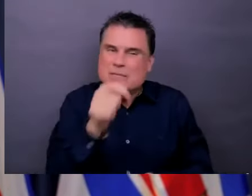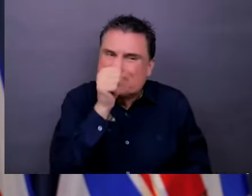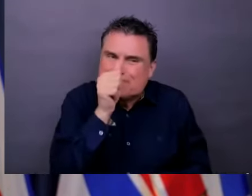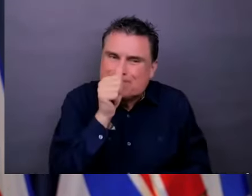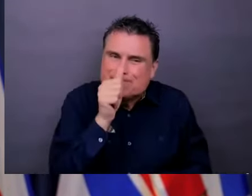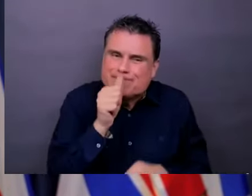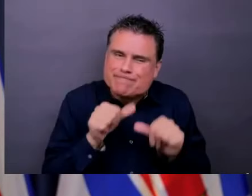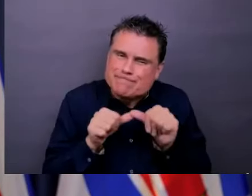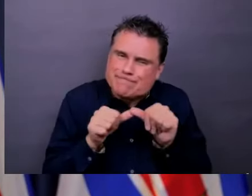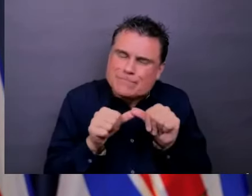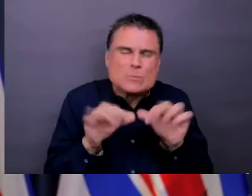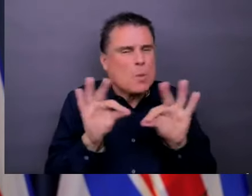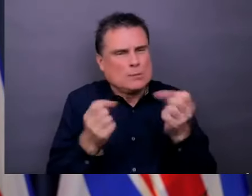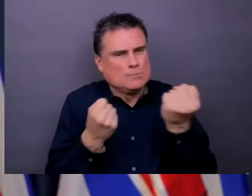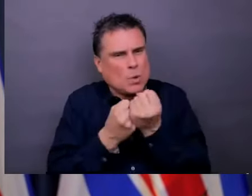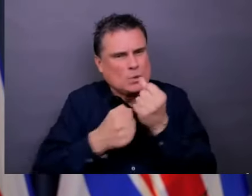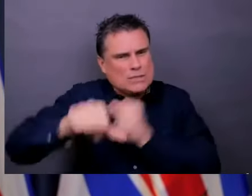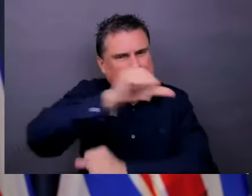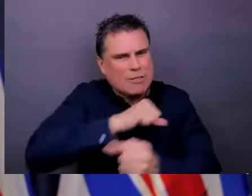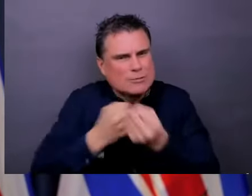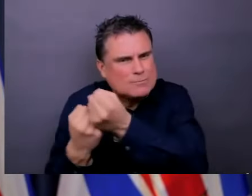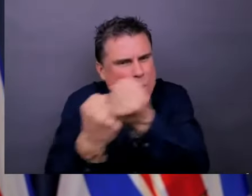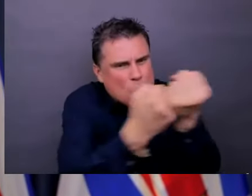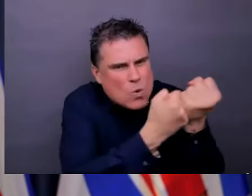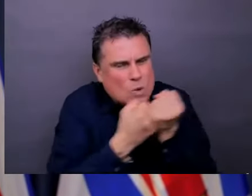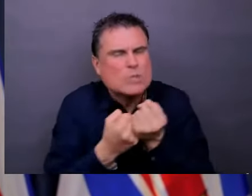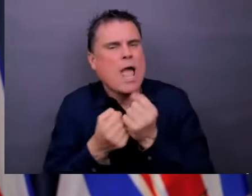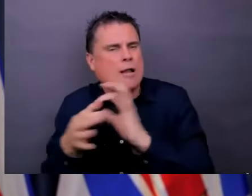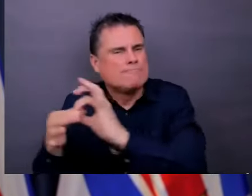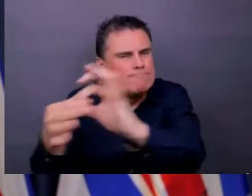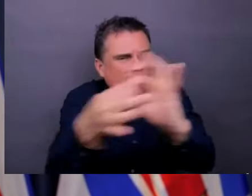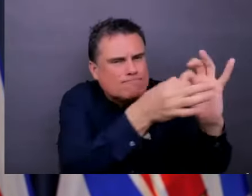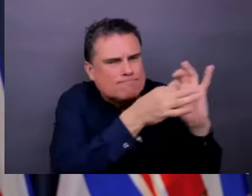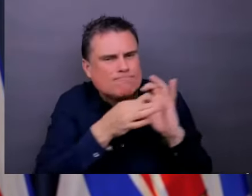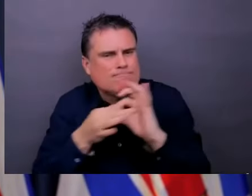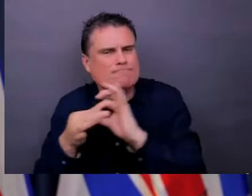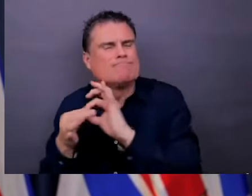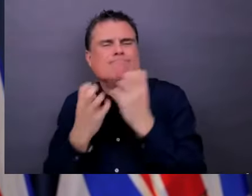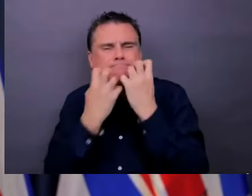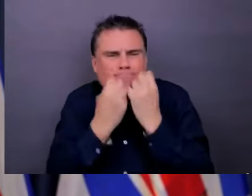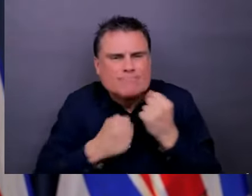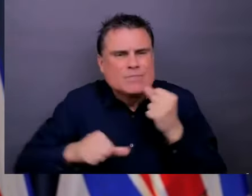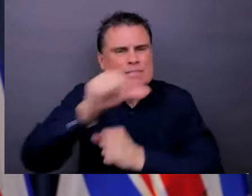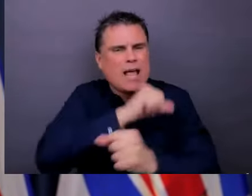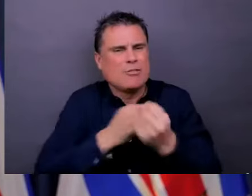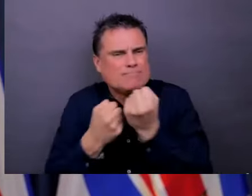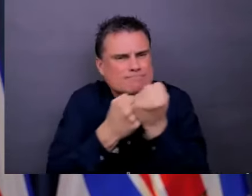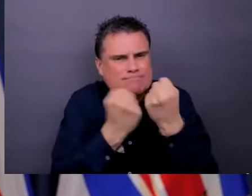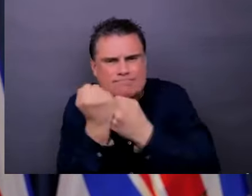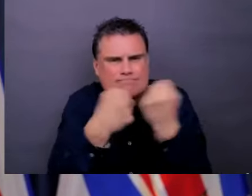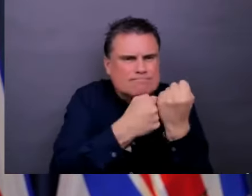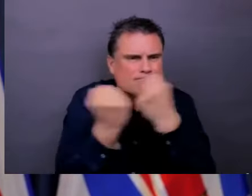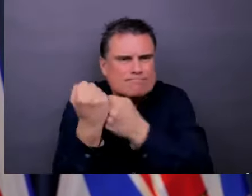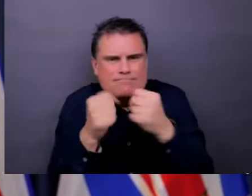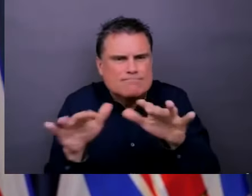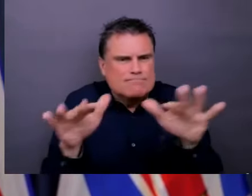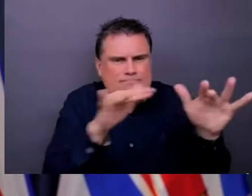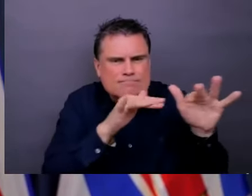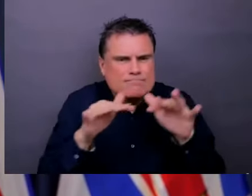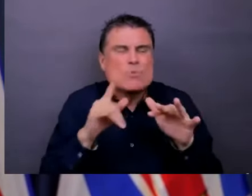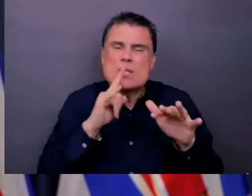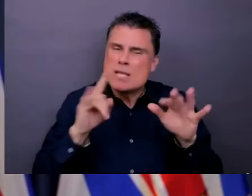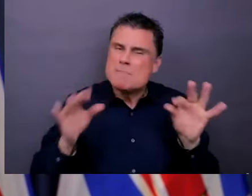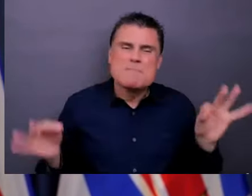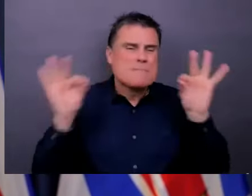relaunch itself in this period, in this important period, as we await everyone having the opportunity to be immunized in